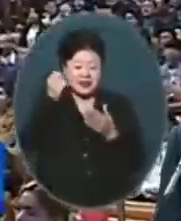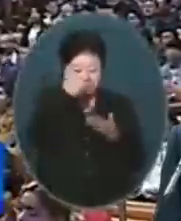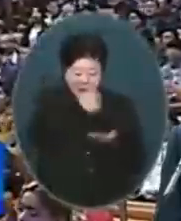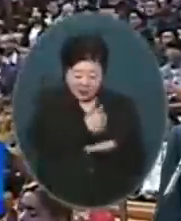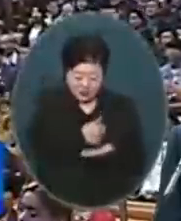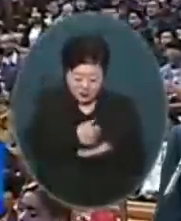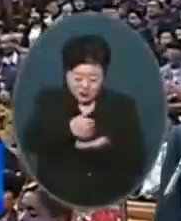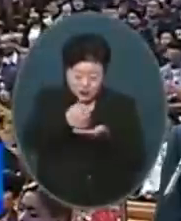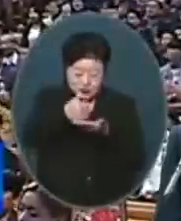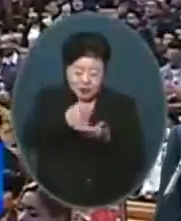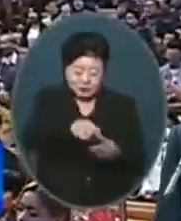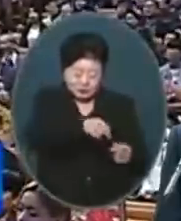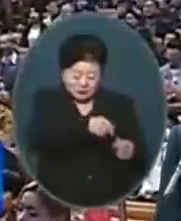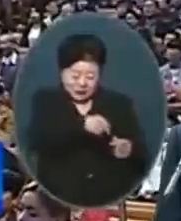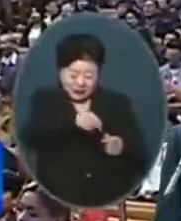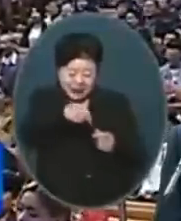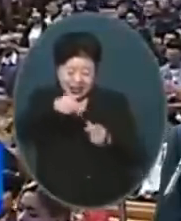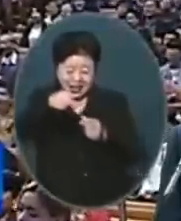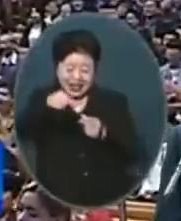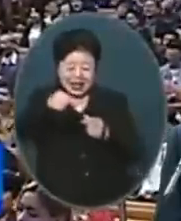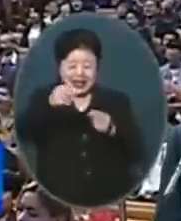찬송하세 주가